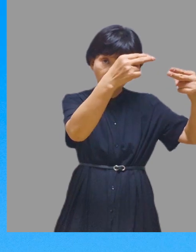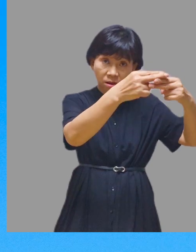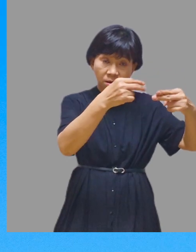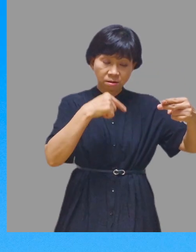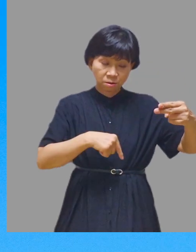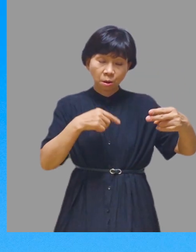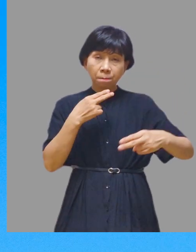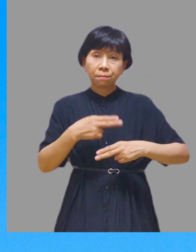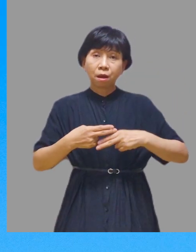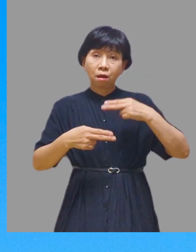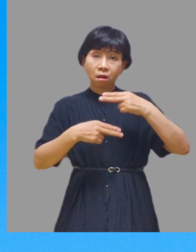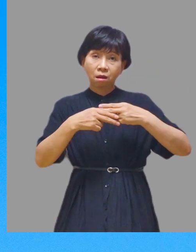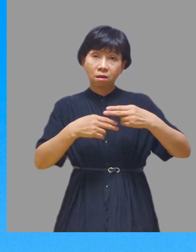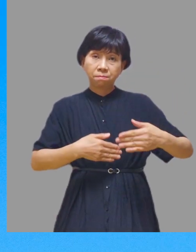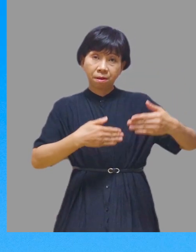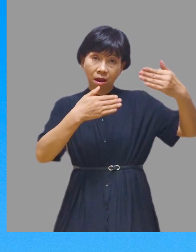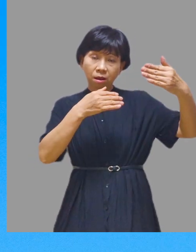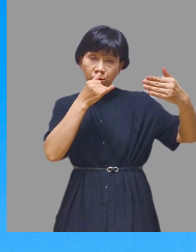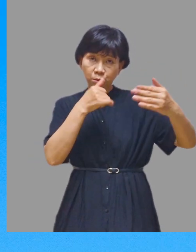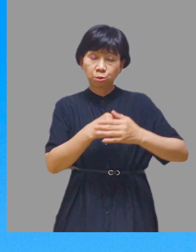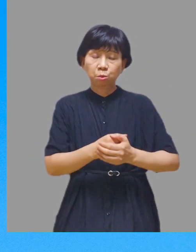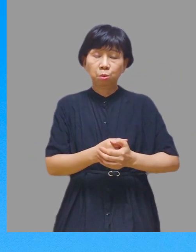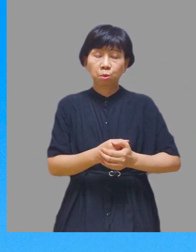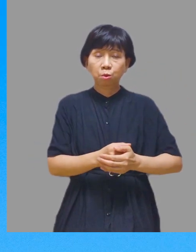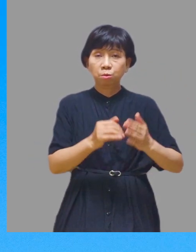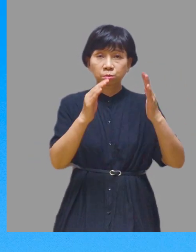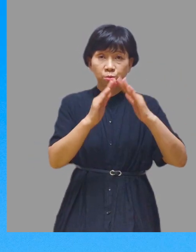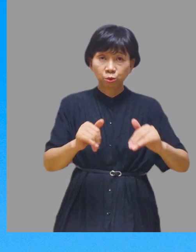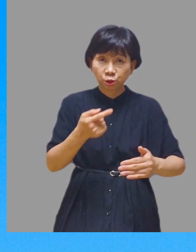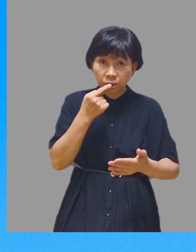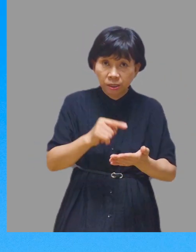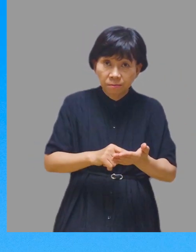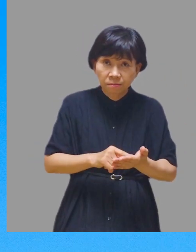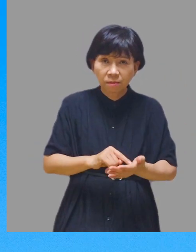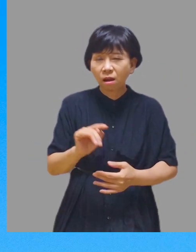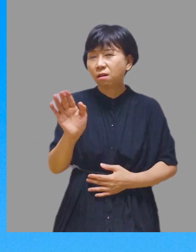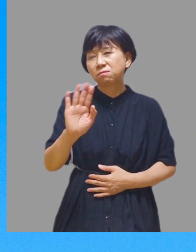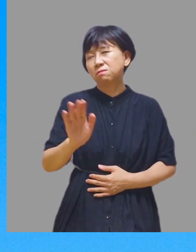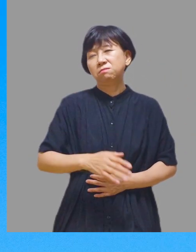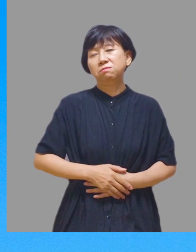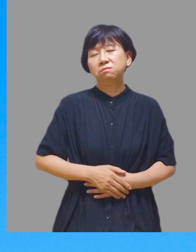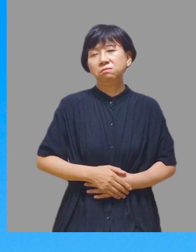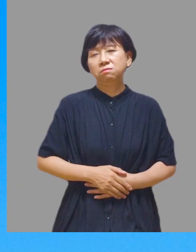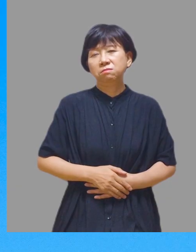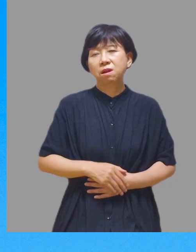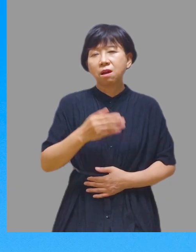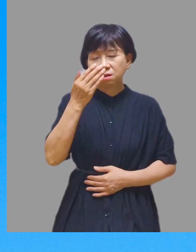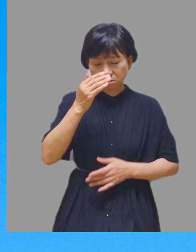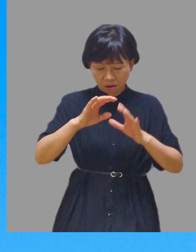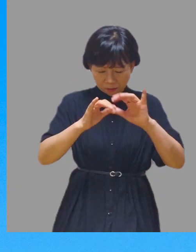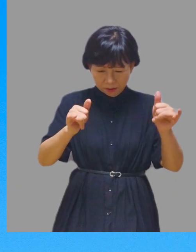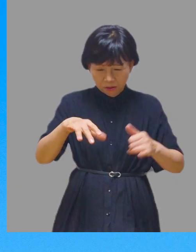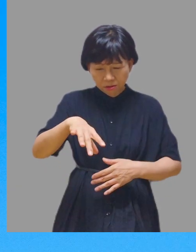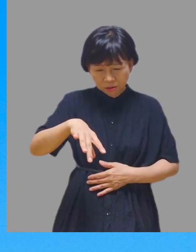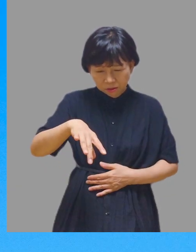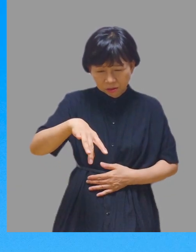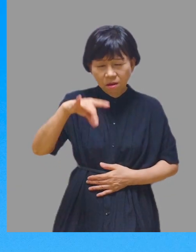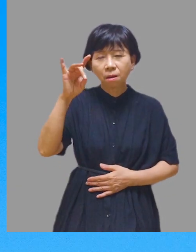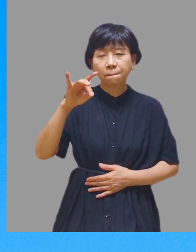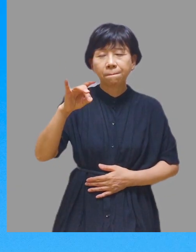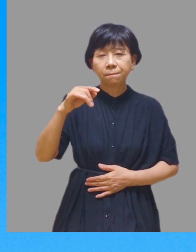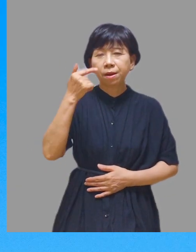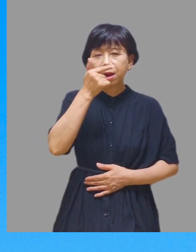성벽이 쉽게 무너질까요? 안 무너지죠. 이스라엘 백성들이요, 처음에 이